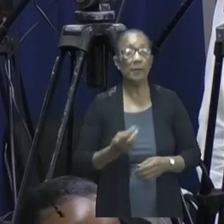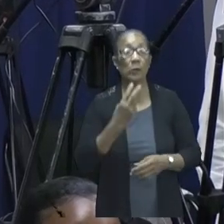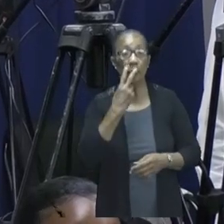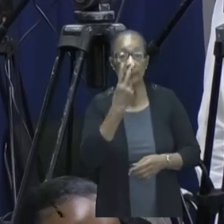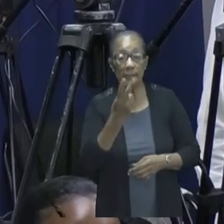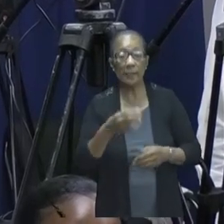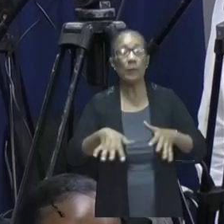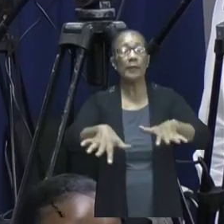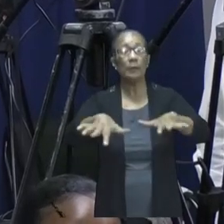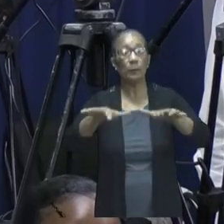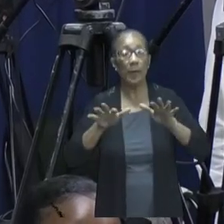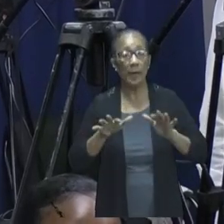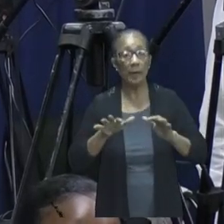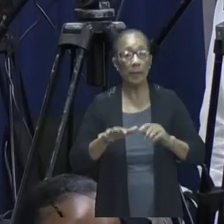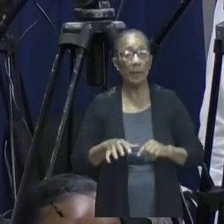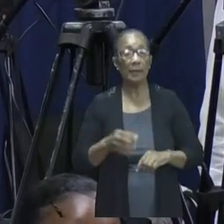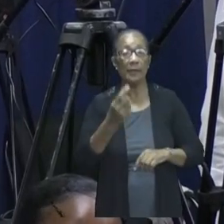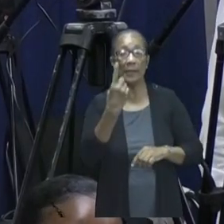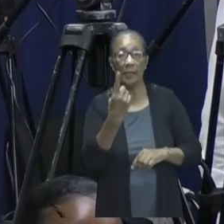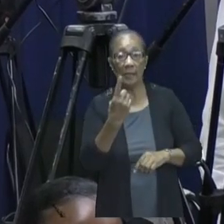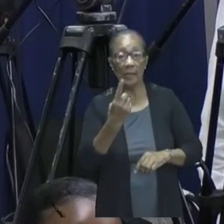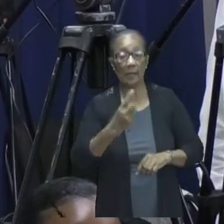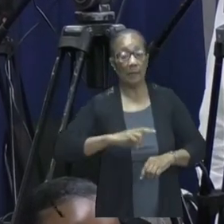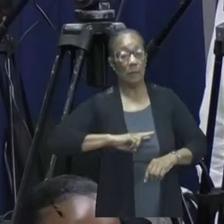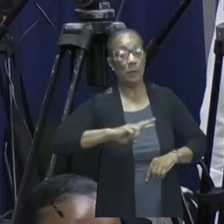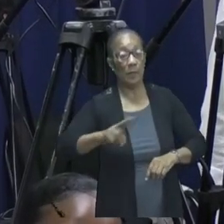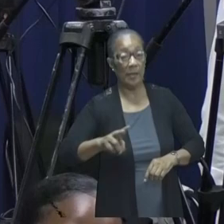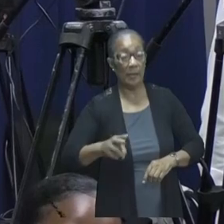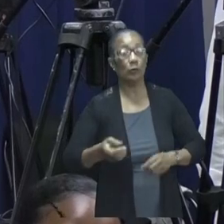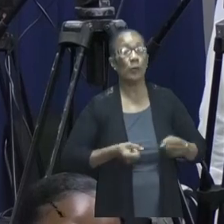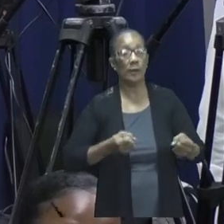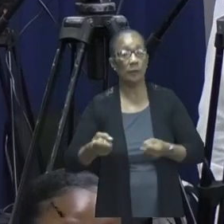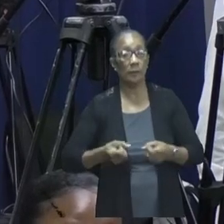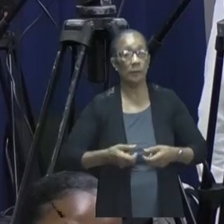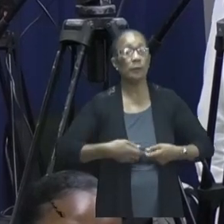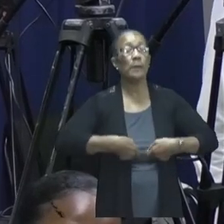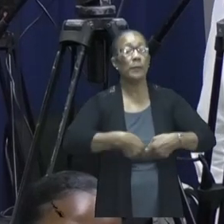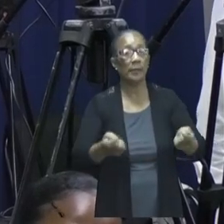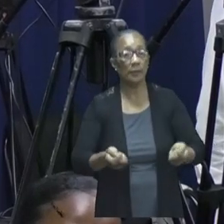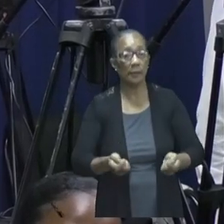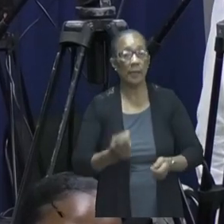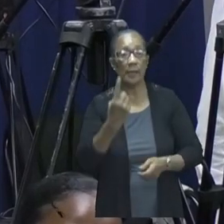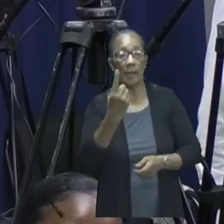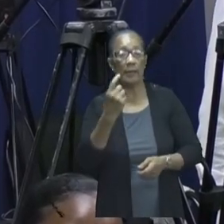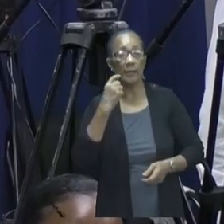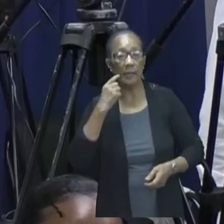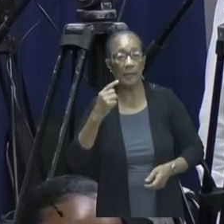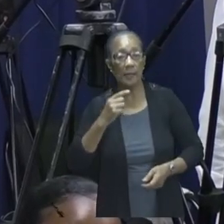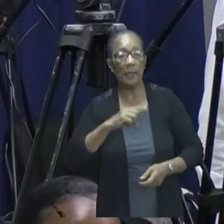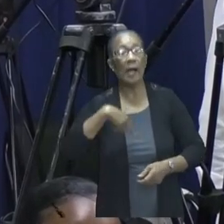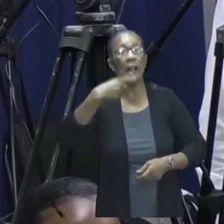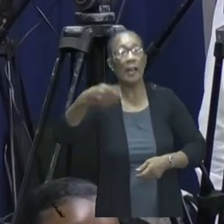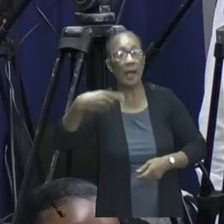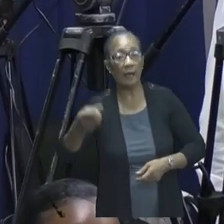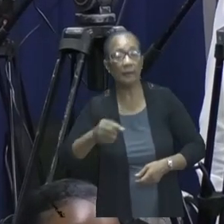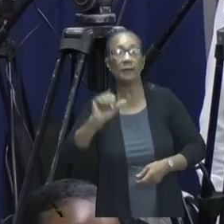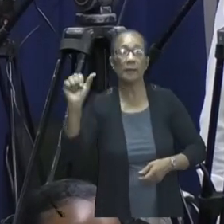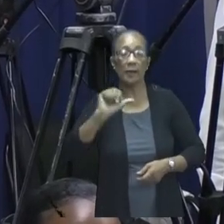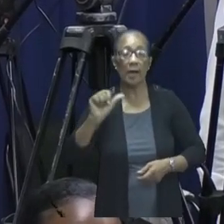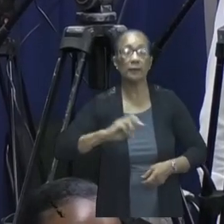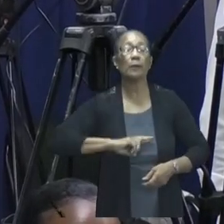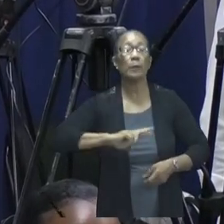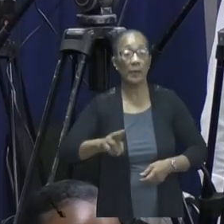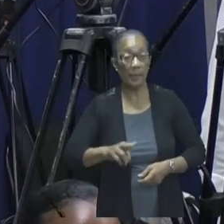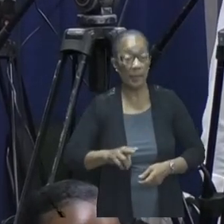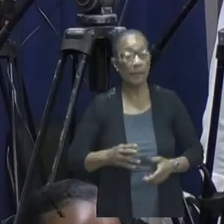parlement hier mening hebben zoals de regering dat presenteert en dag daarna een totaal ander mening president is